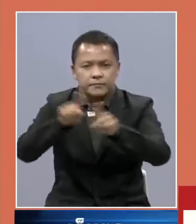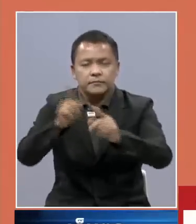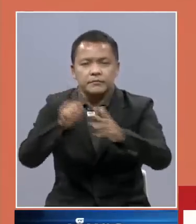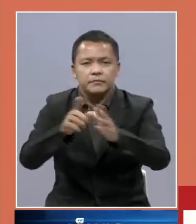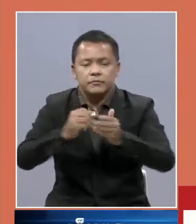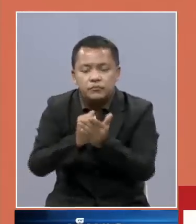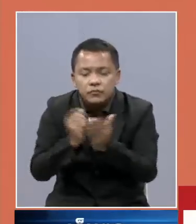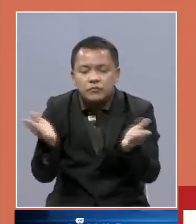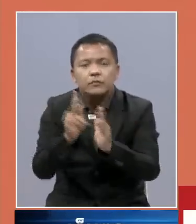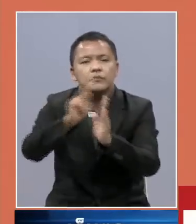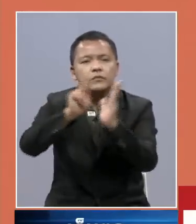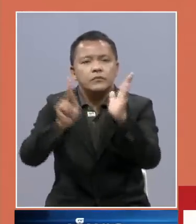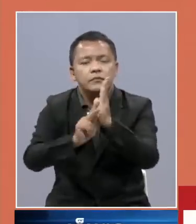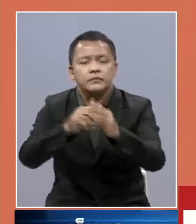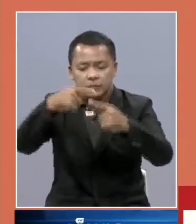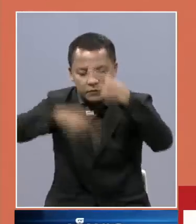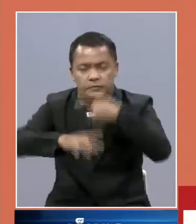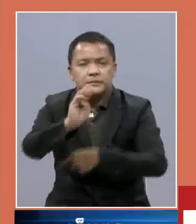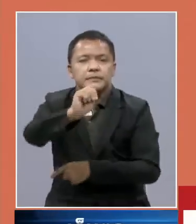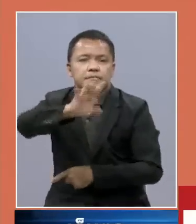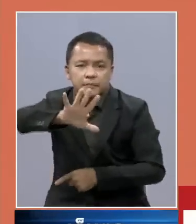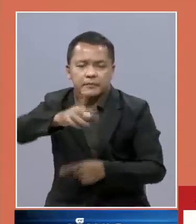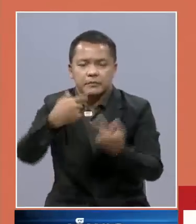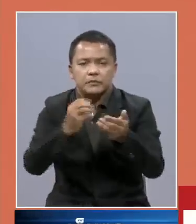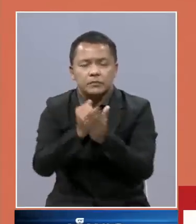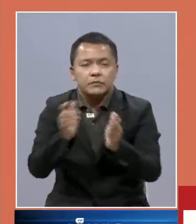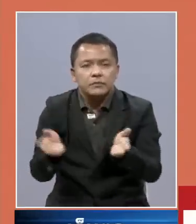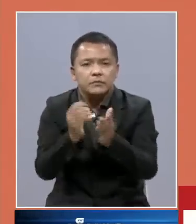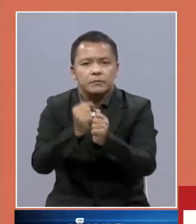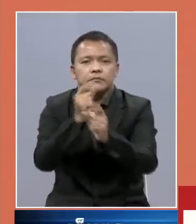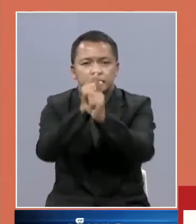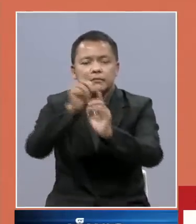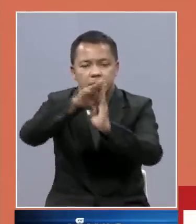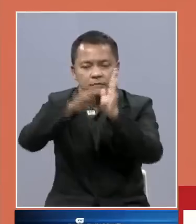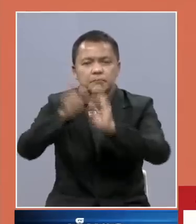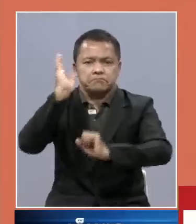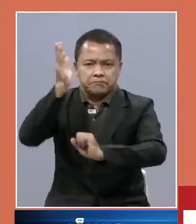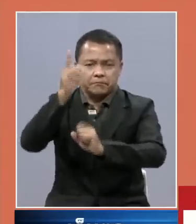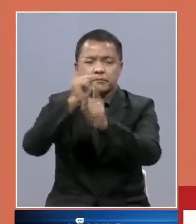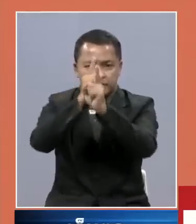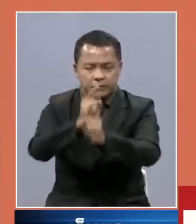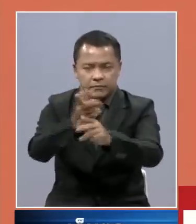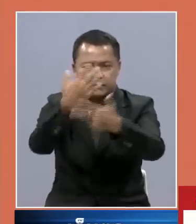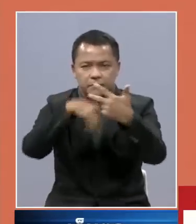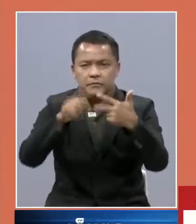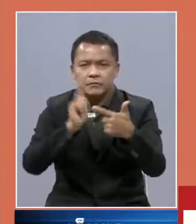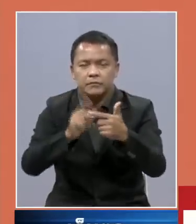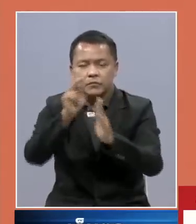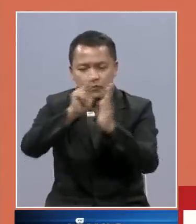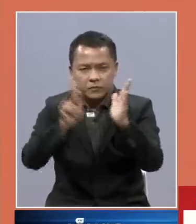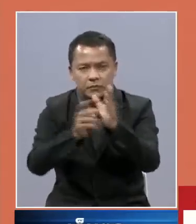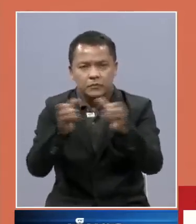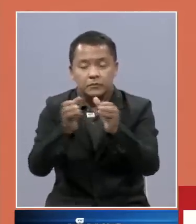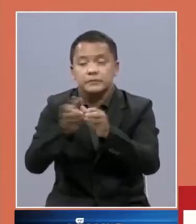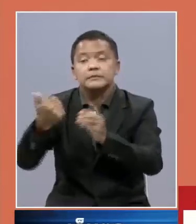เป็นการผลักดันกฎหมายทั้ง45ฉบับของพรรคเพื่อให้ได้ทำตามนโยบายที่ได้หาเสียงเอาไว้รวมถึงกฎหมายของพรร